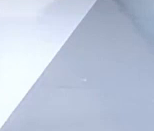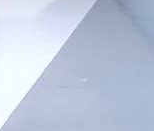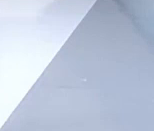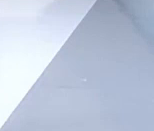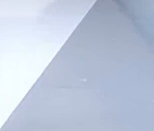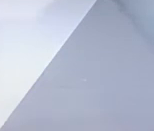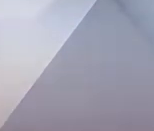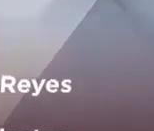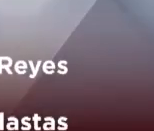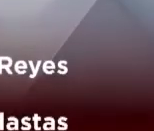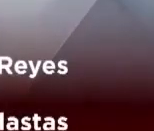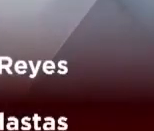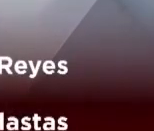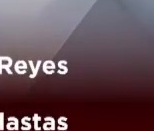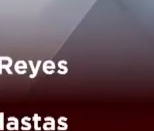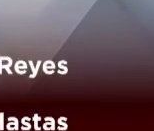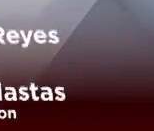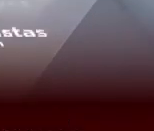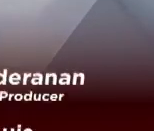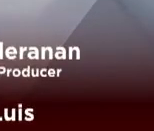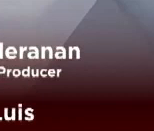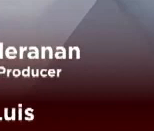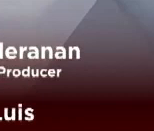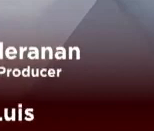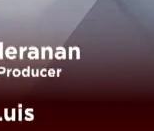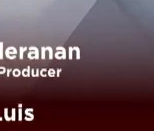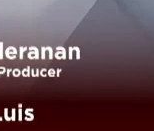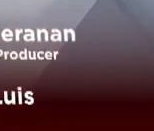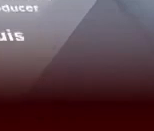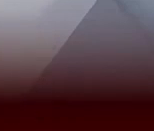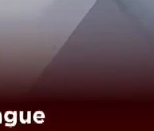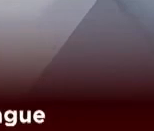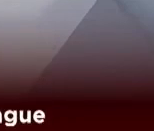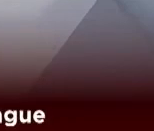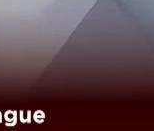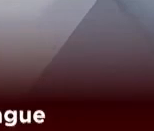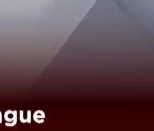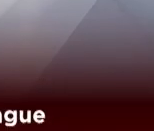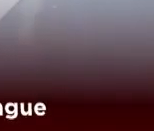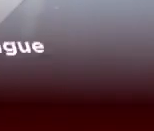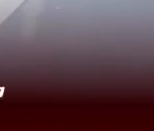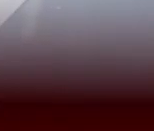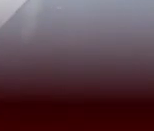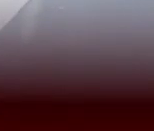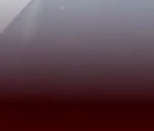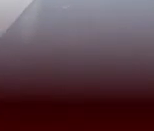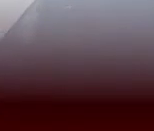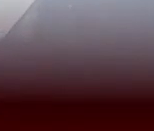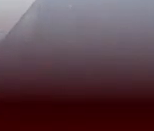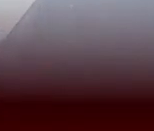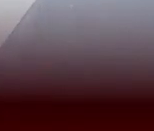na. Ako si Ato Maraulio. At ako si Maki Pulido. Para sa Pilipino, ito ang State of the Nation.